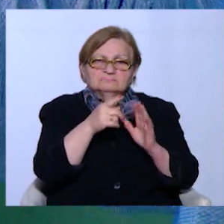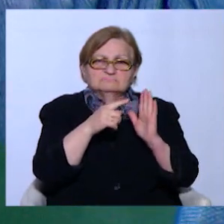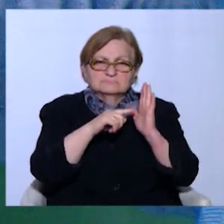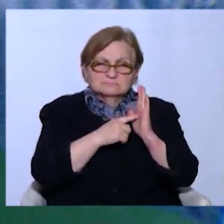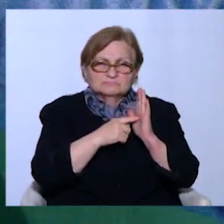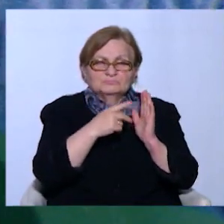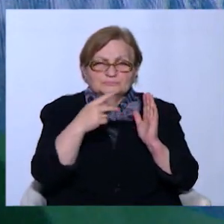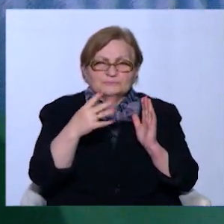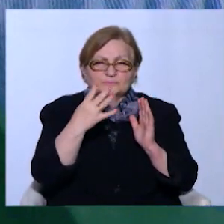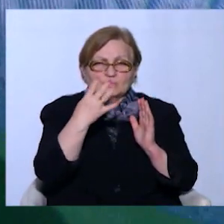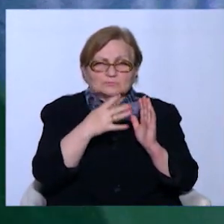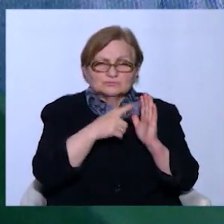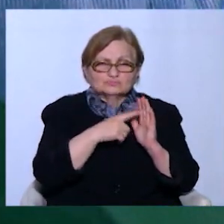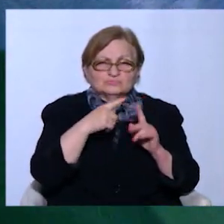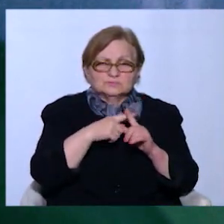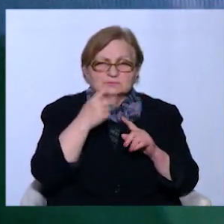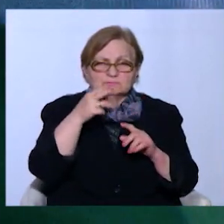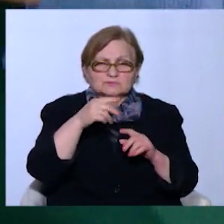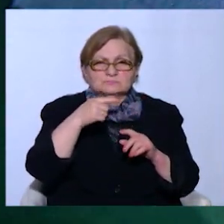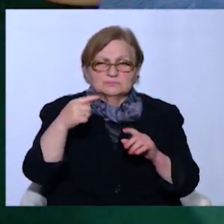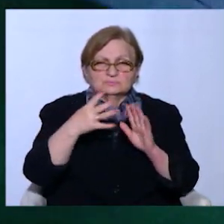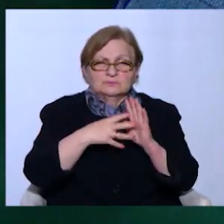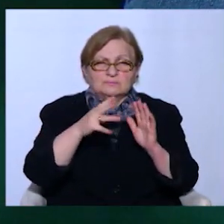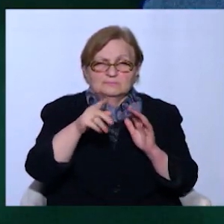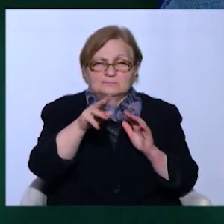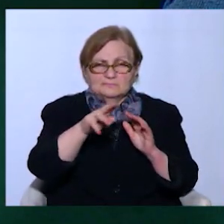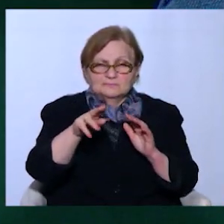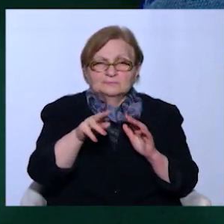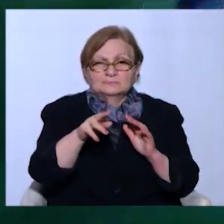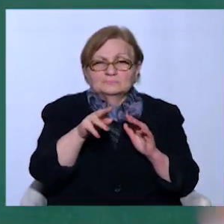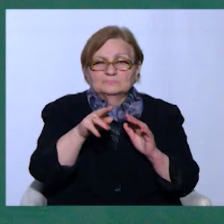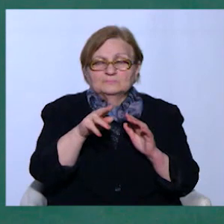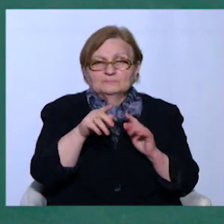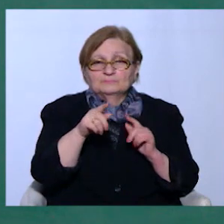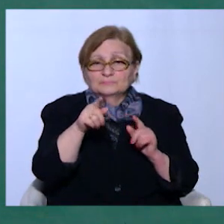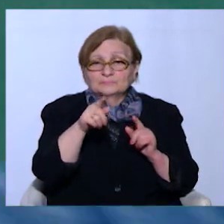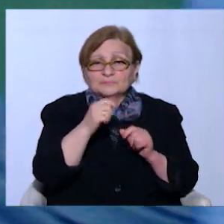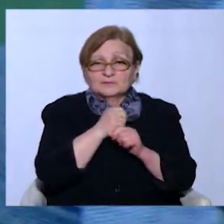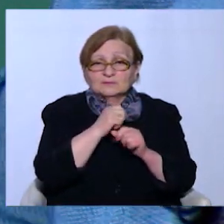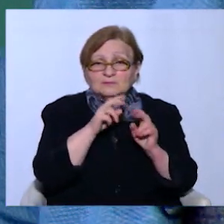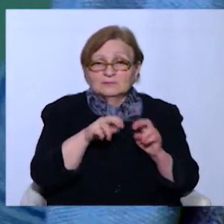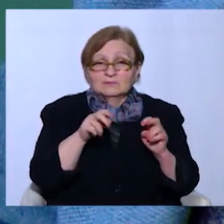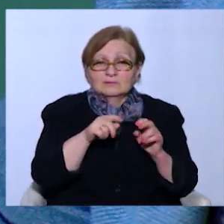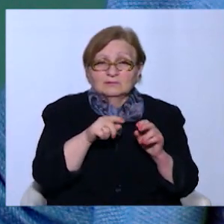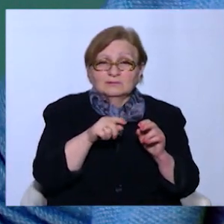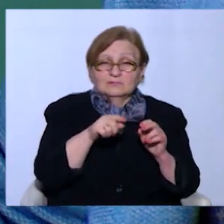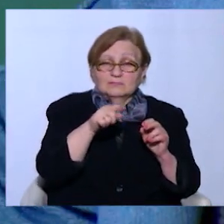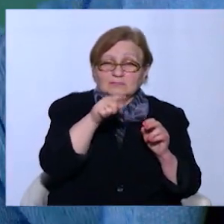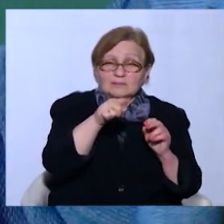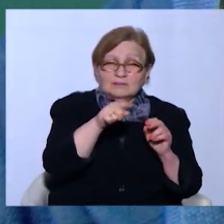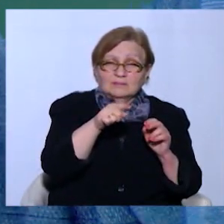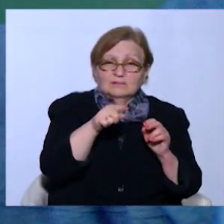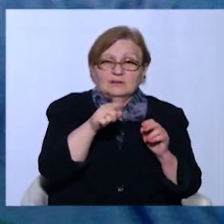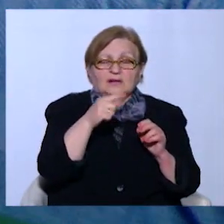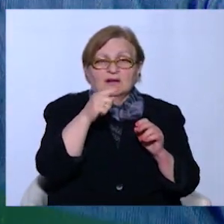47x კვადრატს მინუს 93x პლუს 35 და მოდი განვიხილოთ აქ ფუნქციის მნიშვნელობა